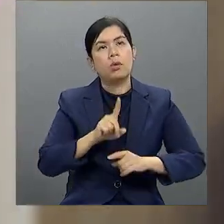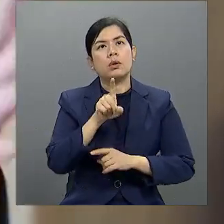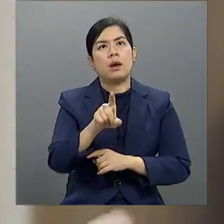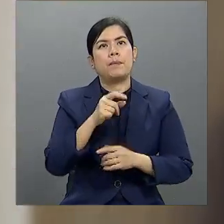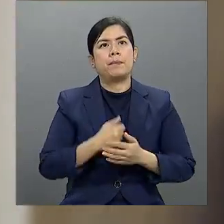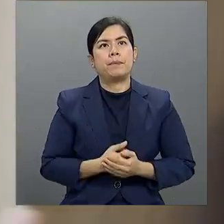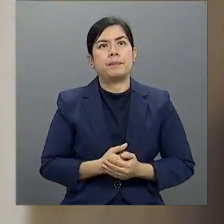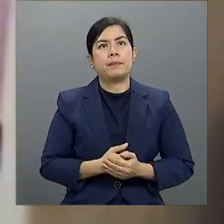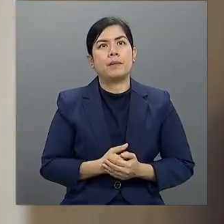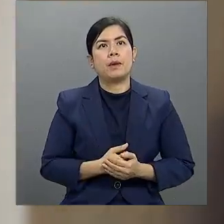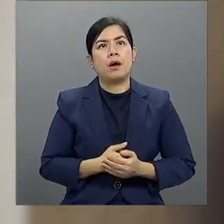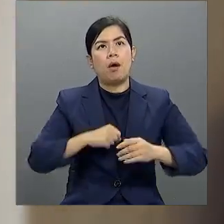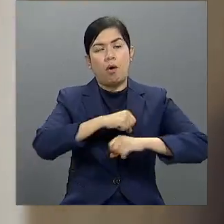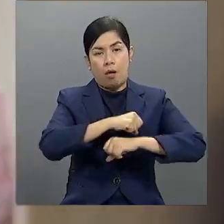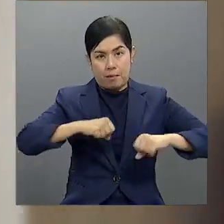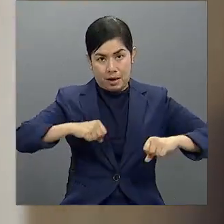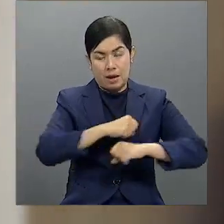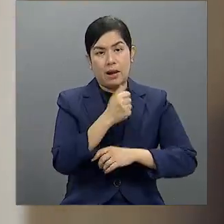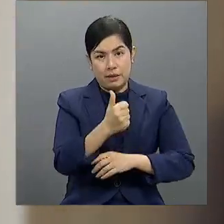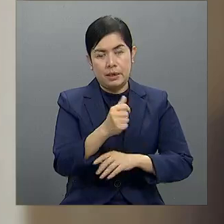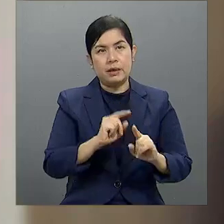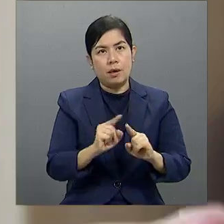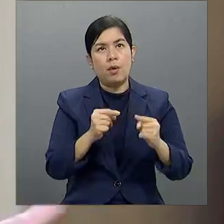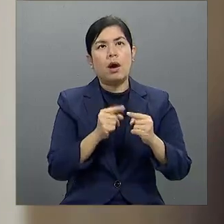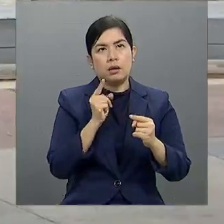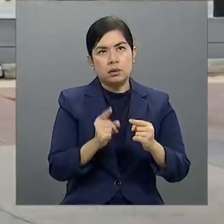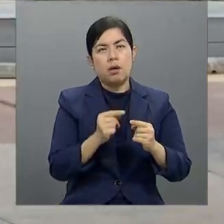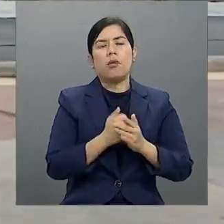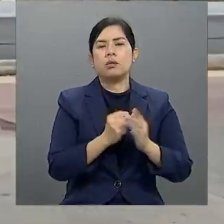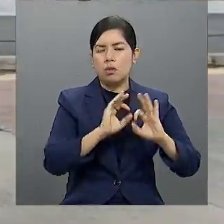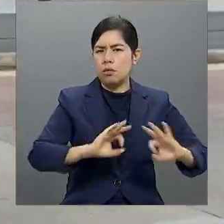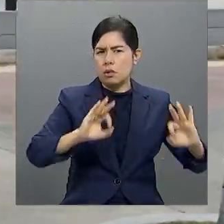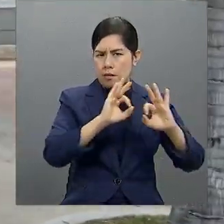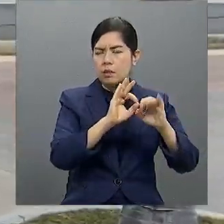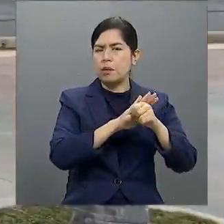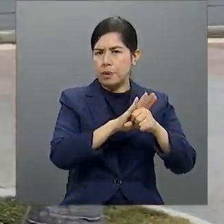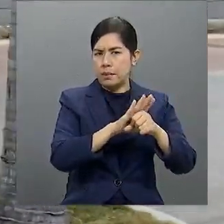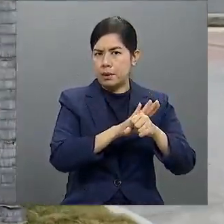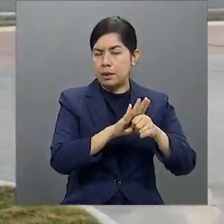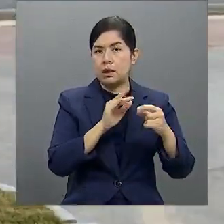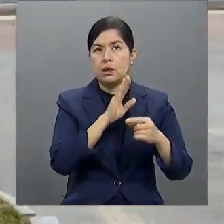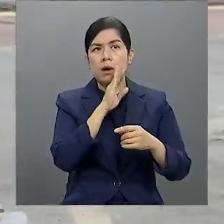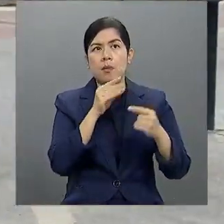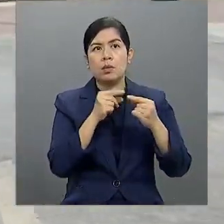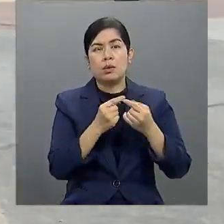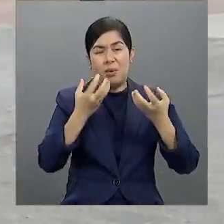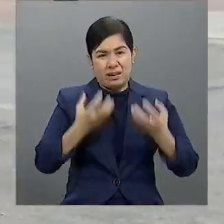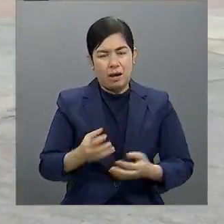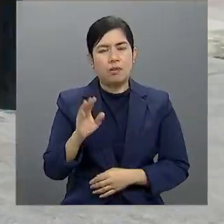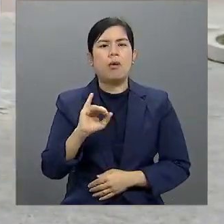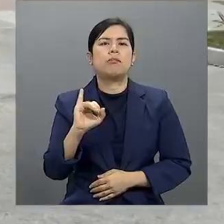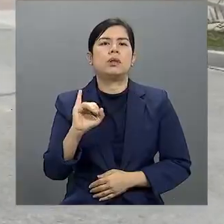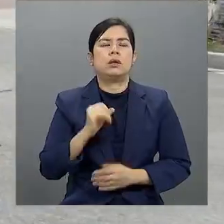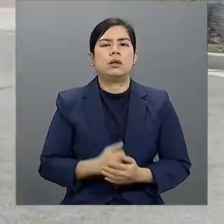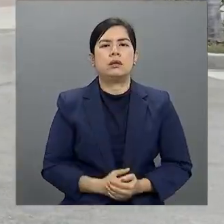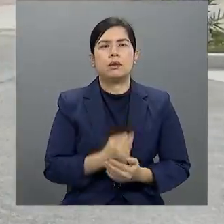อนแต่ต้องทุกอย่างเลยค่ะเป็นทางสายกลางมากไปก็ไม่ดีน้อยไปก็ไม่ดีนะคะเดี๋ยวขอแยกเป็นออกกำลังกายทีละพาร์ทละกันเนาะอย่างเช่น